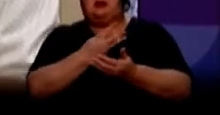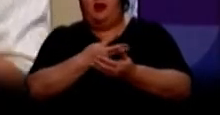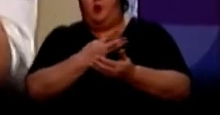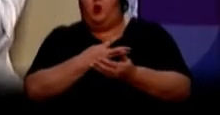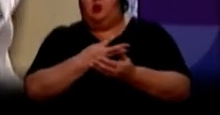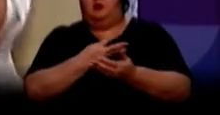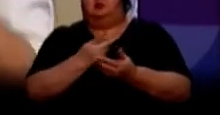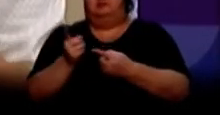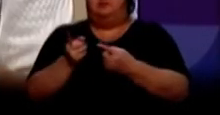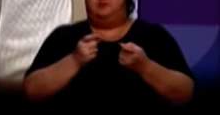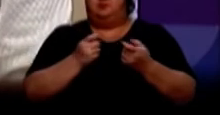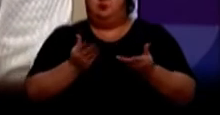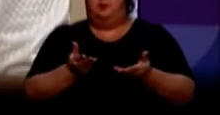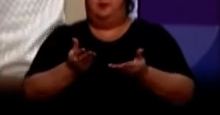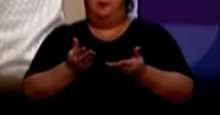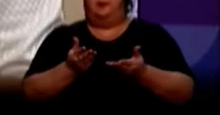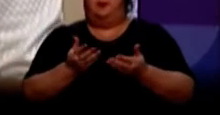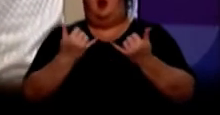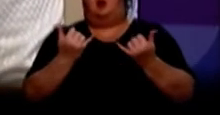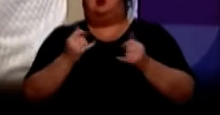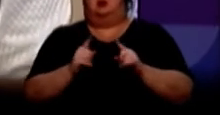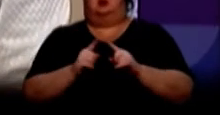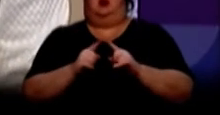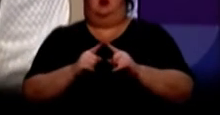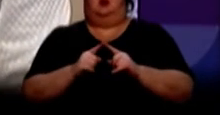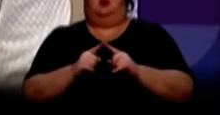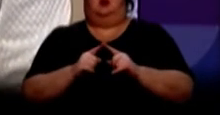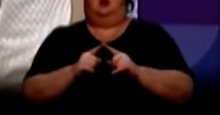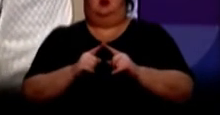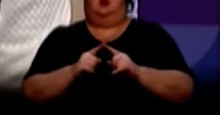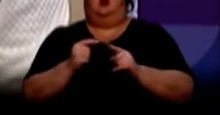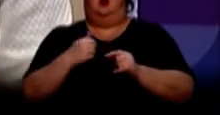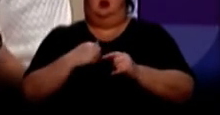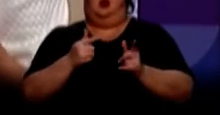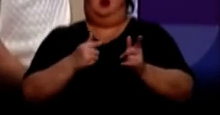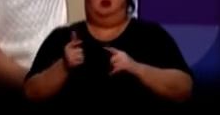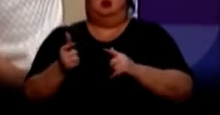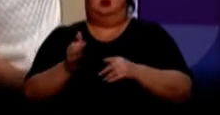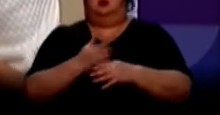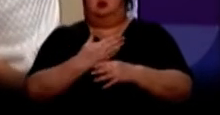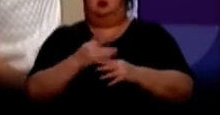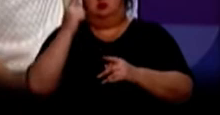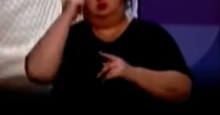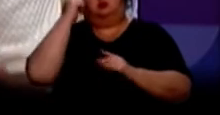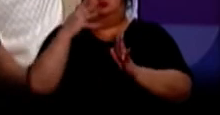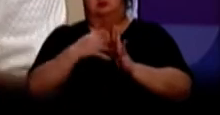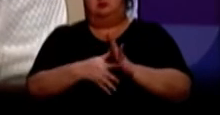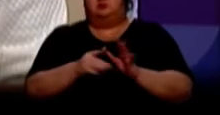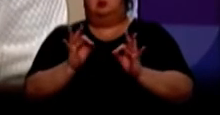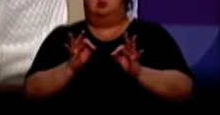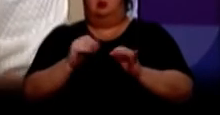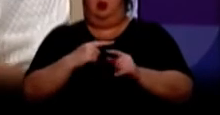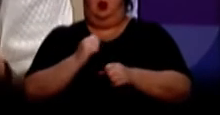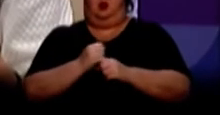чи будь-які інші. А зараз, ну це так, знаєте, готовий я сортувати, усвідомлюю, що це потрібно робити, я